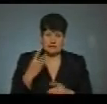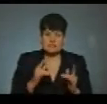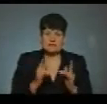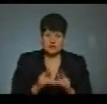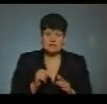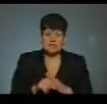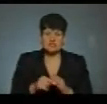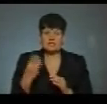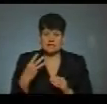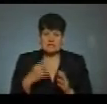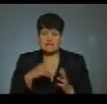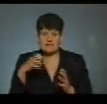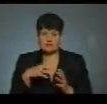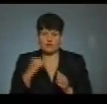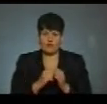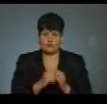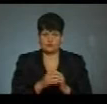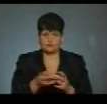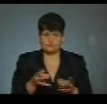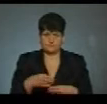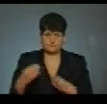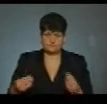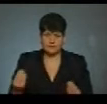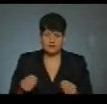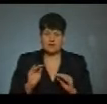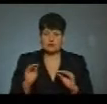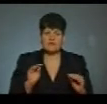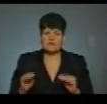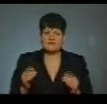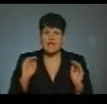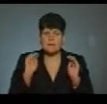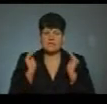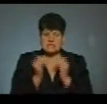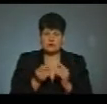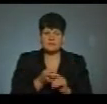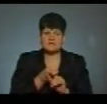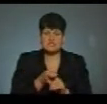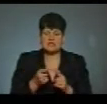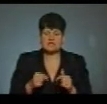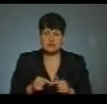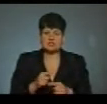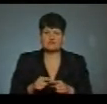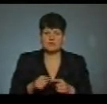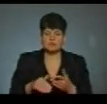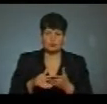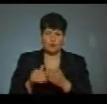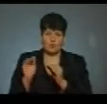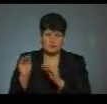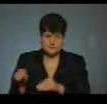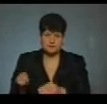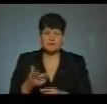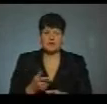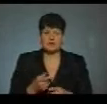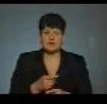значить 30 відсмоктувачів біля кожного ліжка. Відсмоктувачі розмістять у реанімаційному та інфекційному відділеннях лікарні швидкої допомоги. Директор